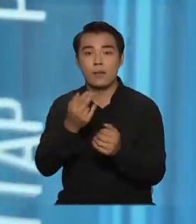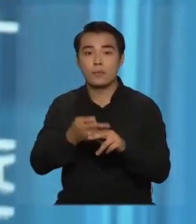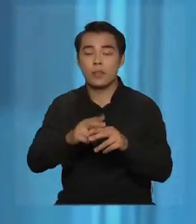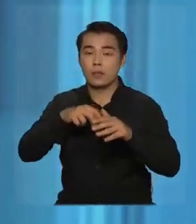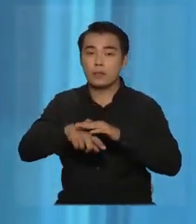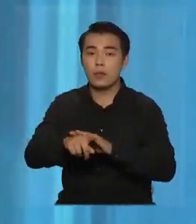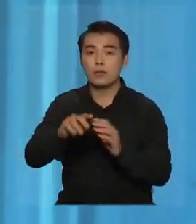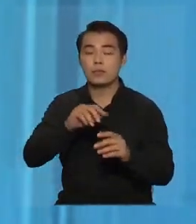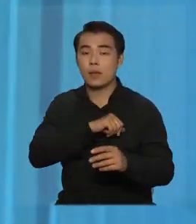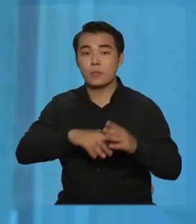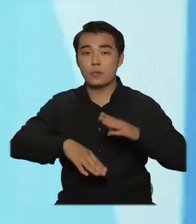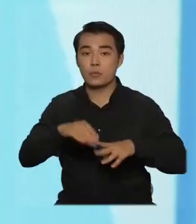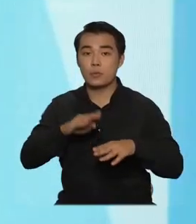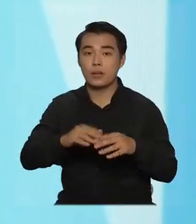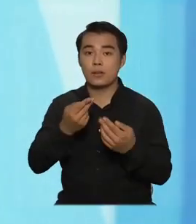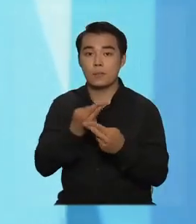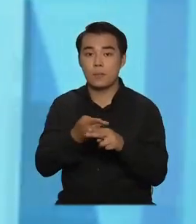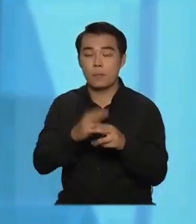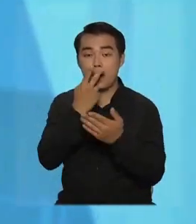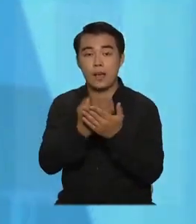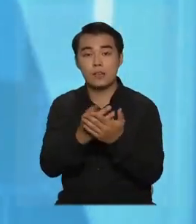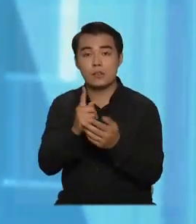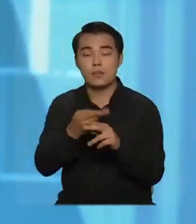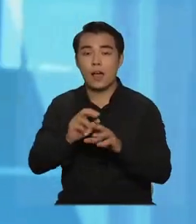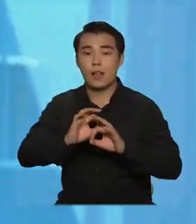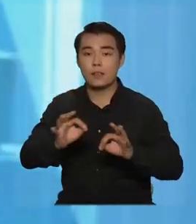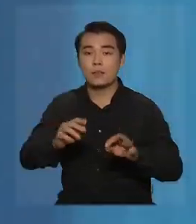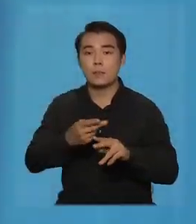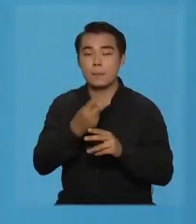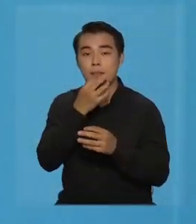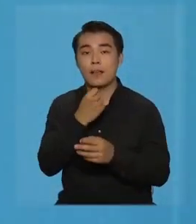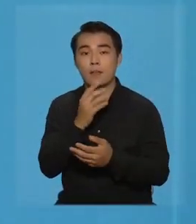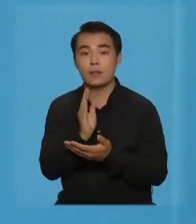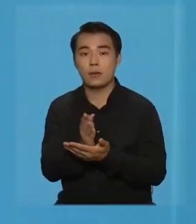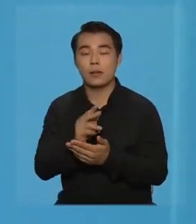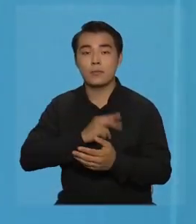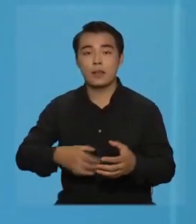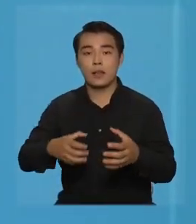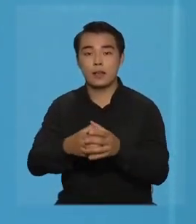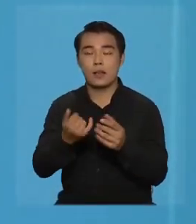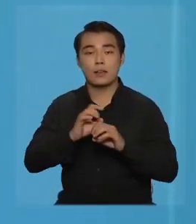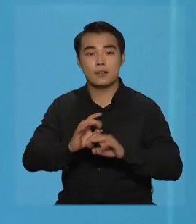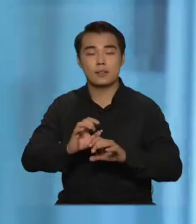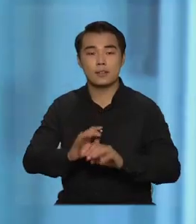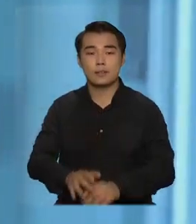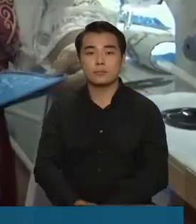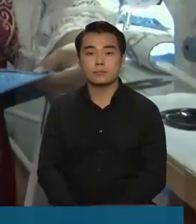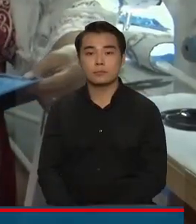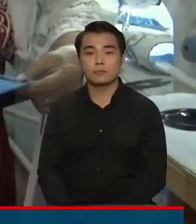қоса қолөнершілер ескі дәстүрді жаңашылдықпен ұштастырғанды ұнатады. Әріптесі Мұхтар Өміртай тарқатып айтады.